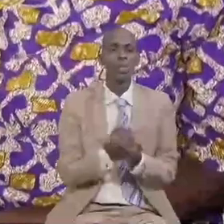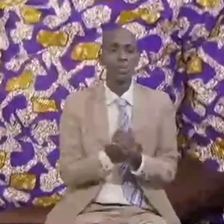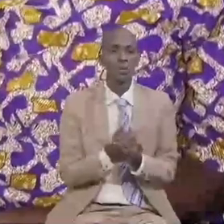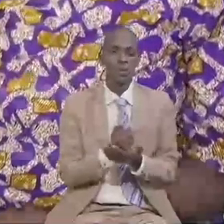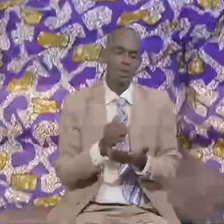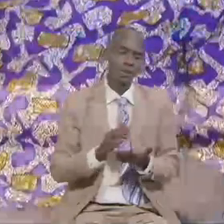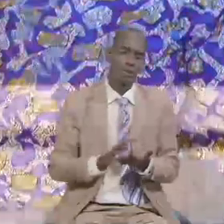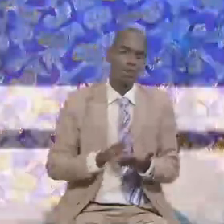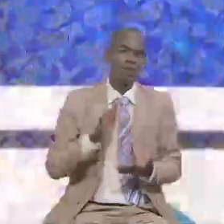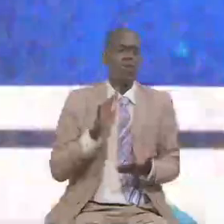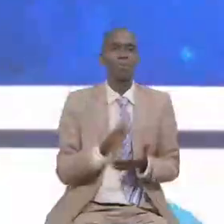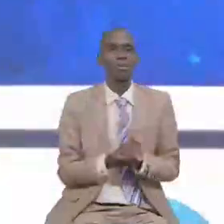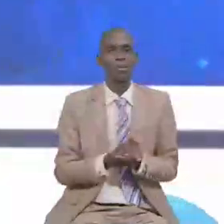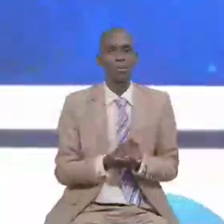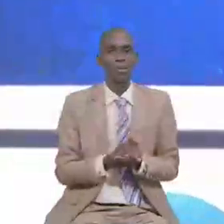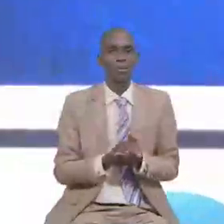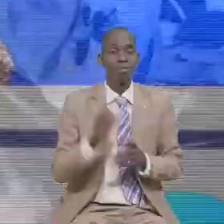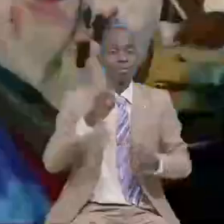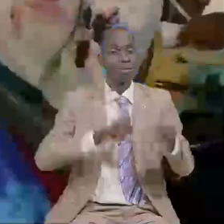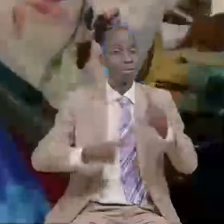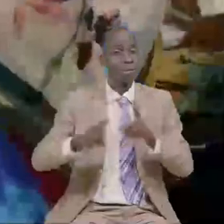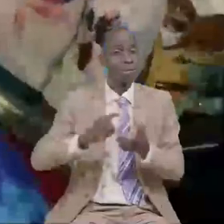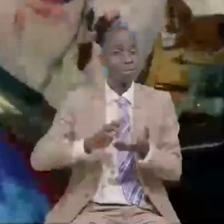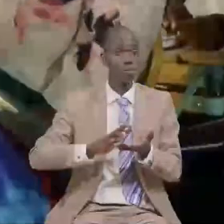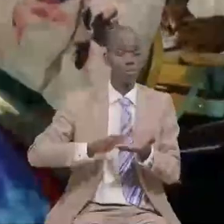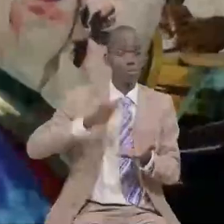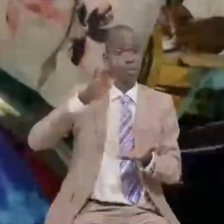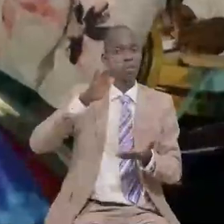Gloire. Que quelqu'un crie gloire.